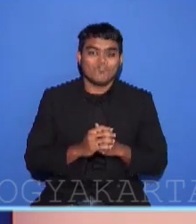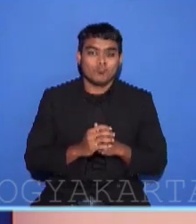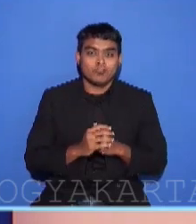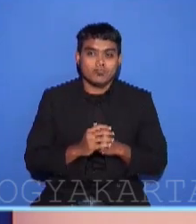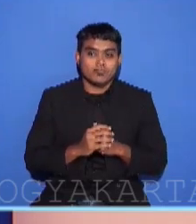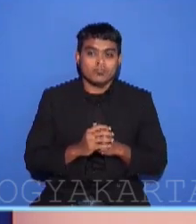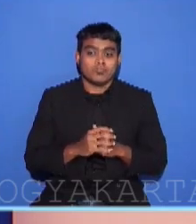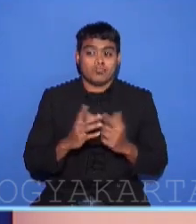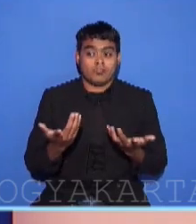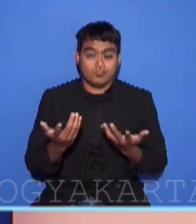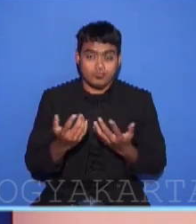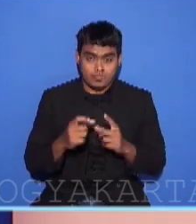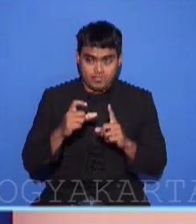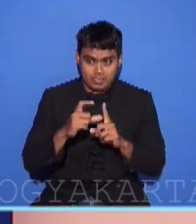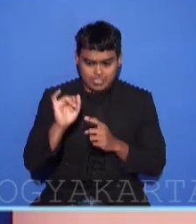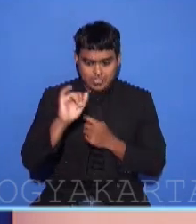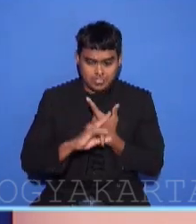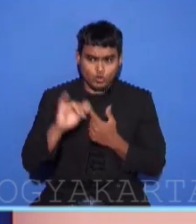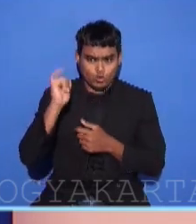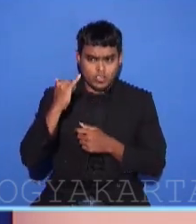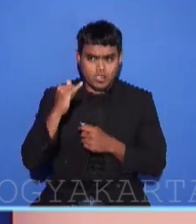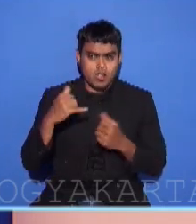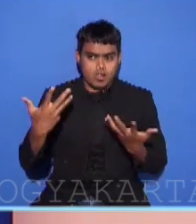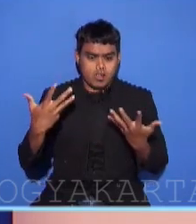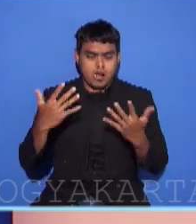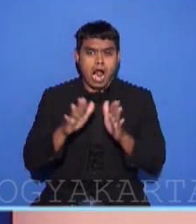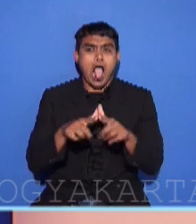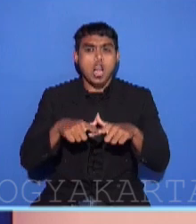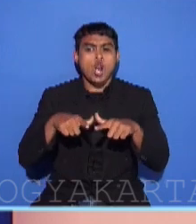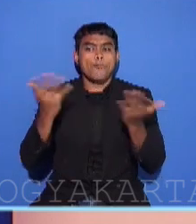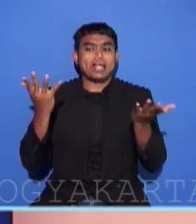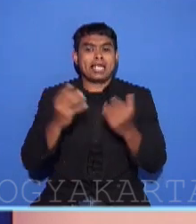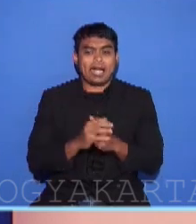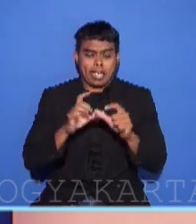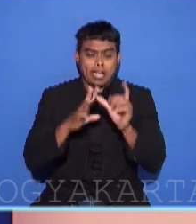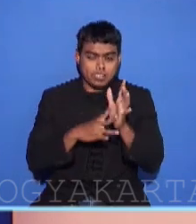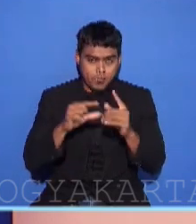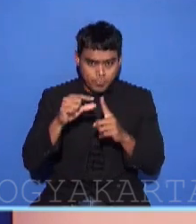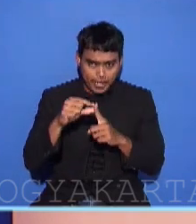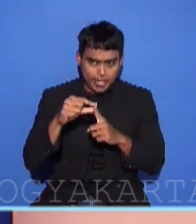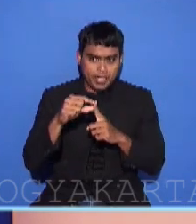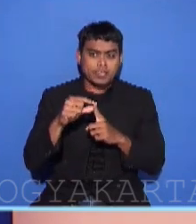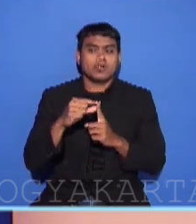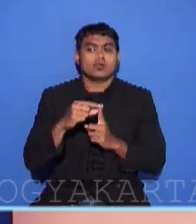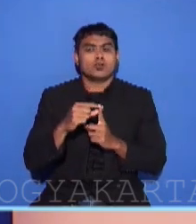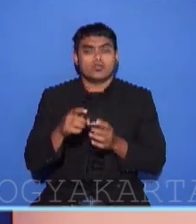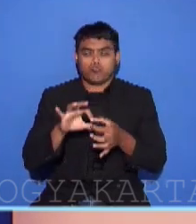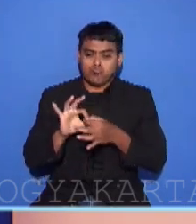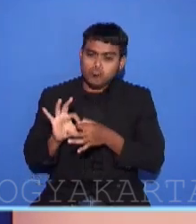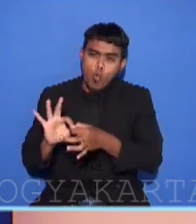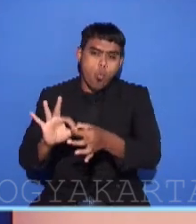saudara Yayasan alumni SMP Negeri 8 Yogyakarta yang membawahi para alumni terus menjalin sinergitas dan